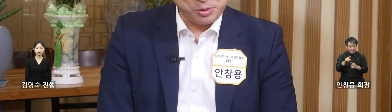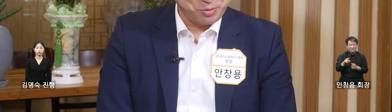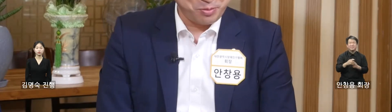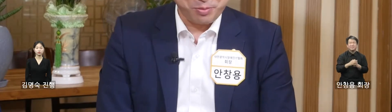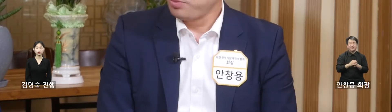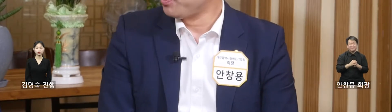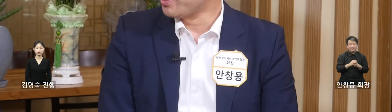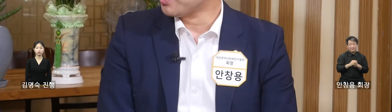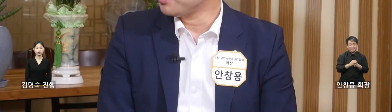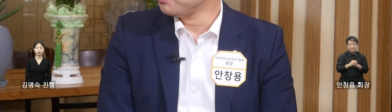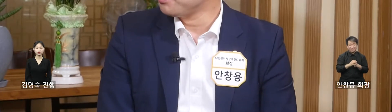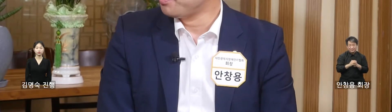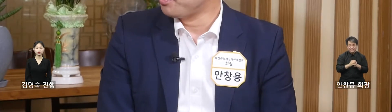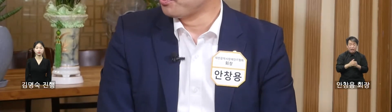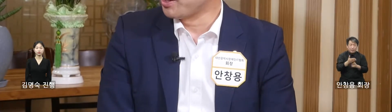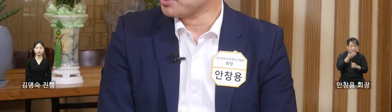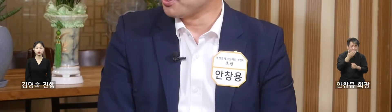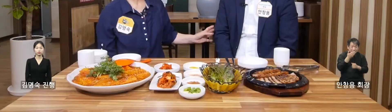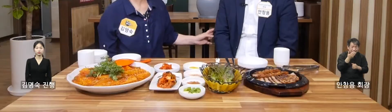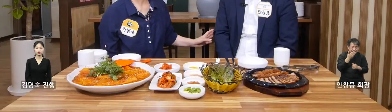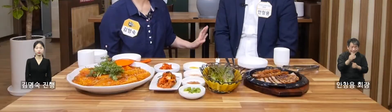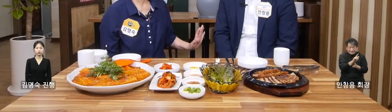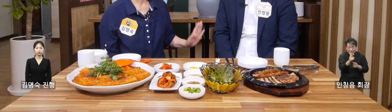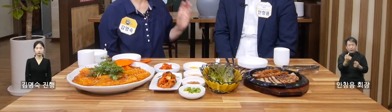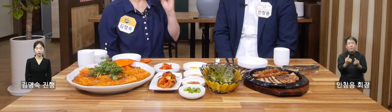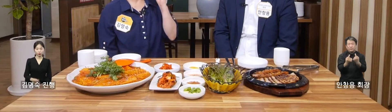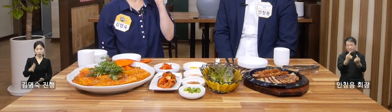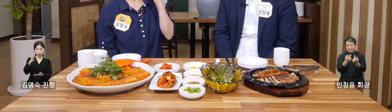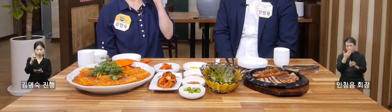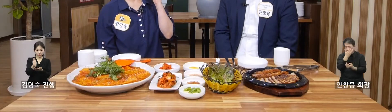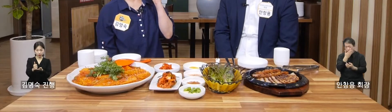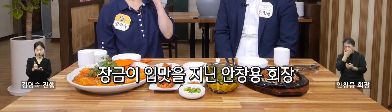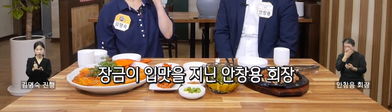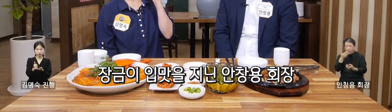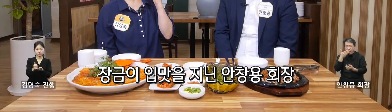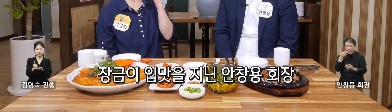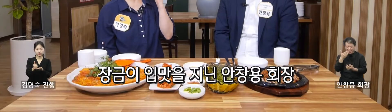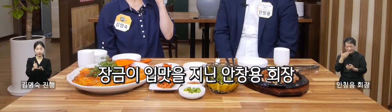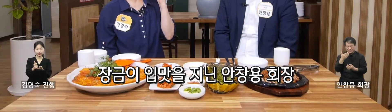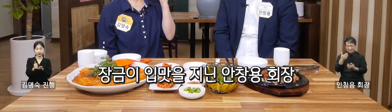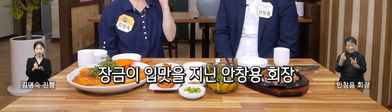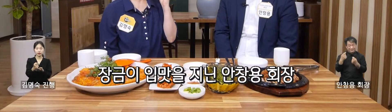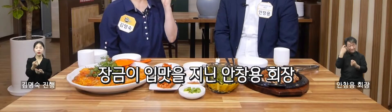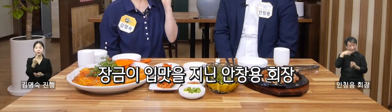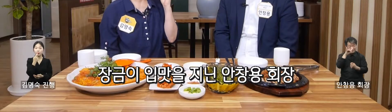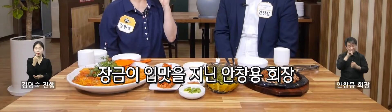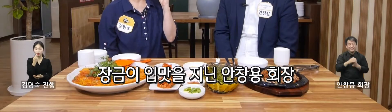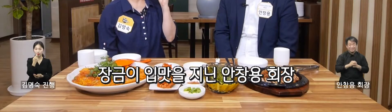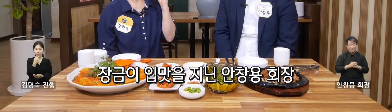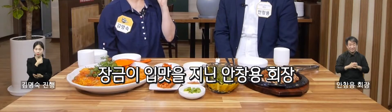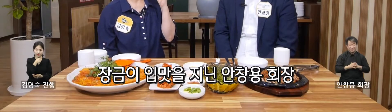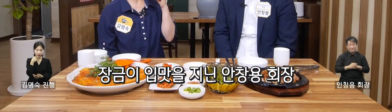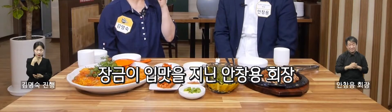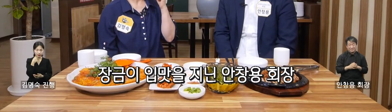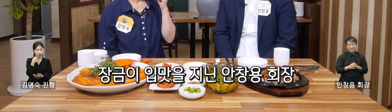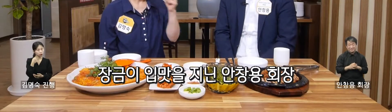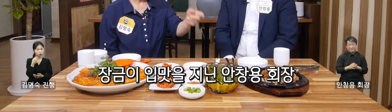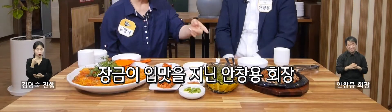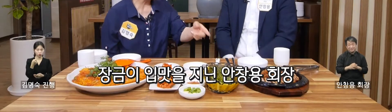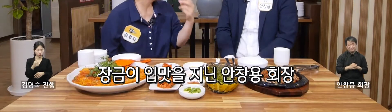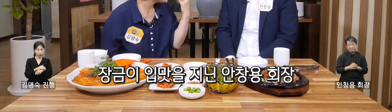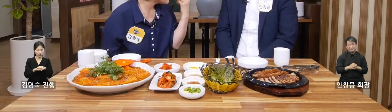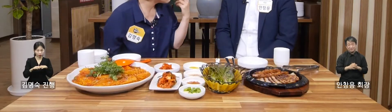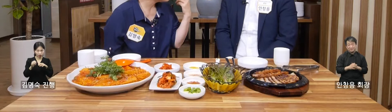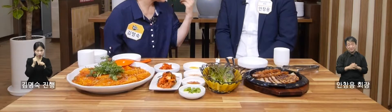음식이기보다도 또 보약 같은? 보양식 같은? 회장님이 좀 네. 미각이 좀 뛰어나신가 보다.